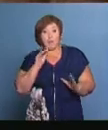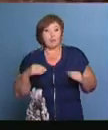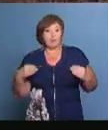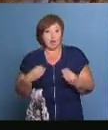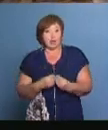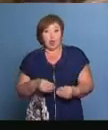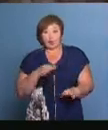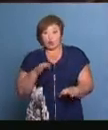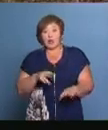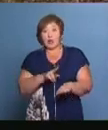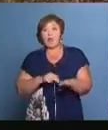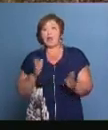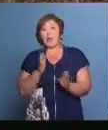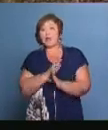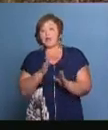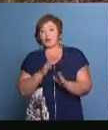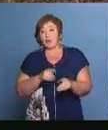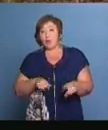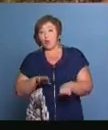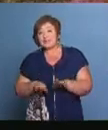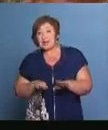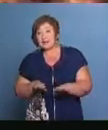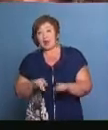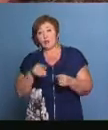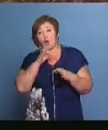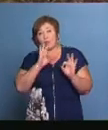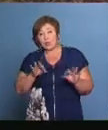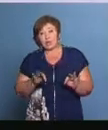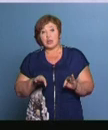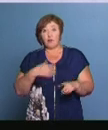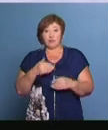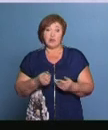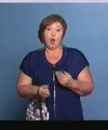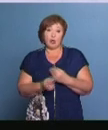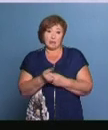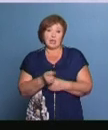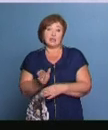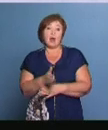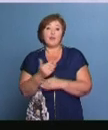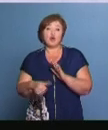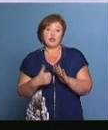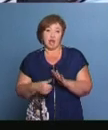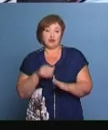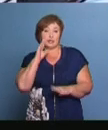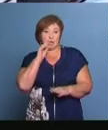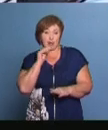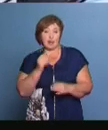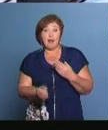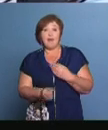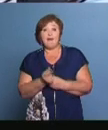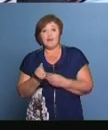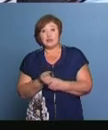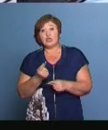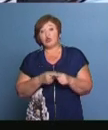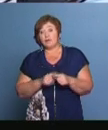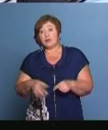отреагировали сотрудники Минприроды и по следам и описанию животных определили – это оказались бродячие собаки. Выяснилось то, что в данном